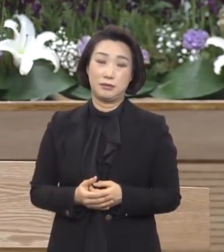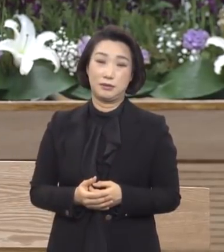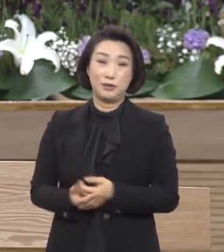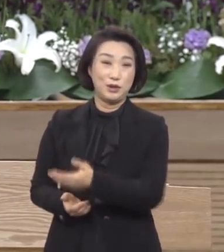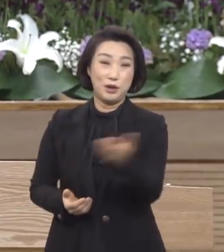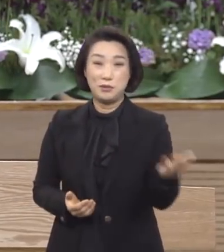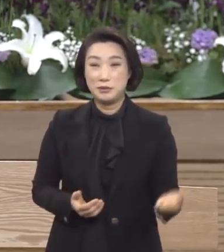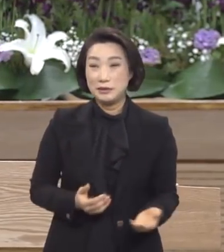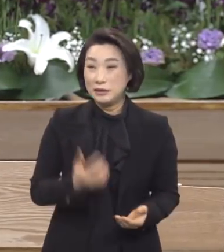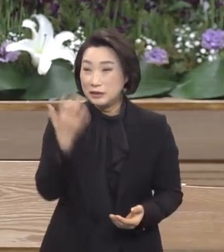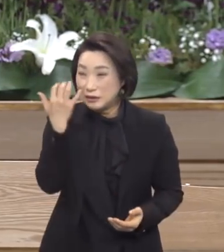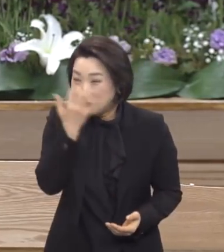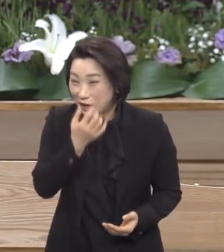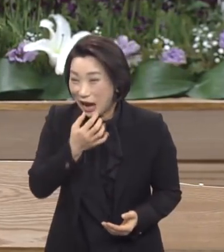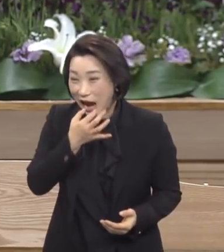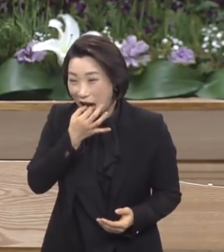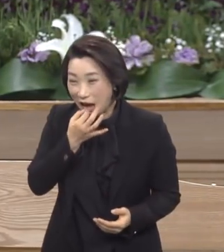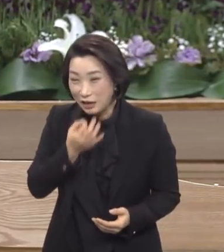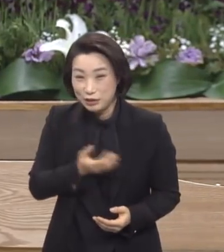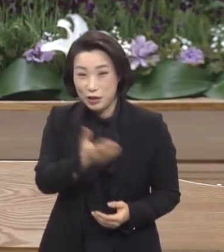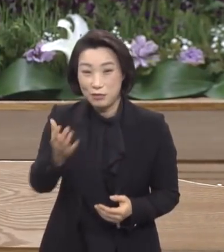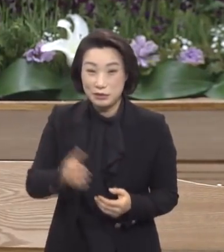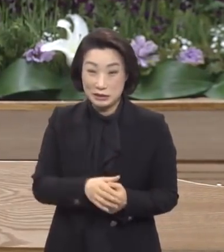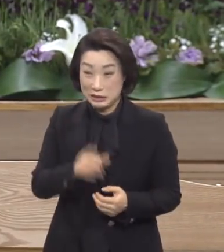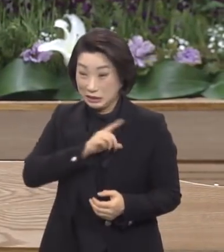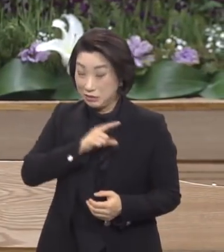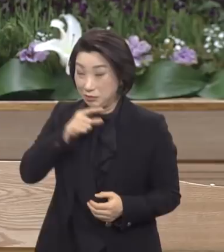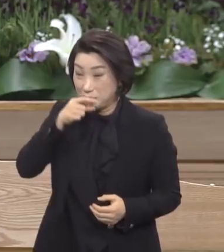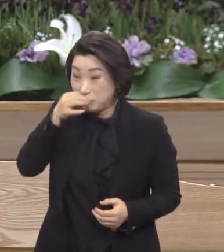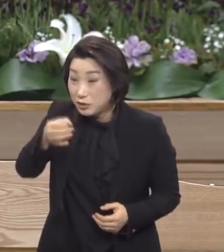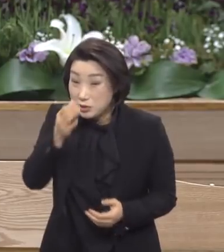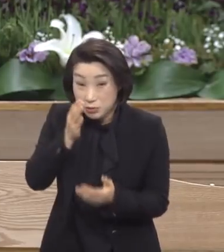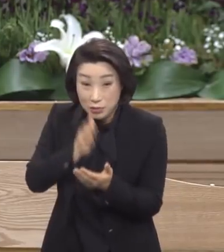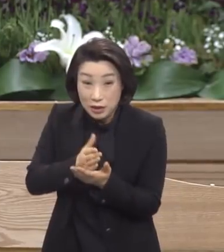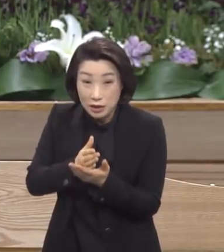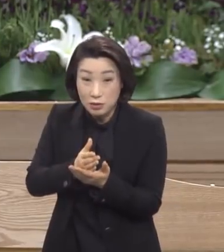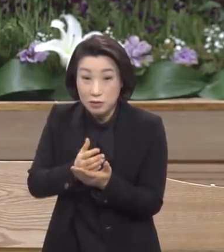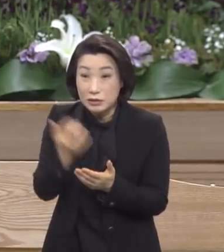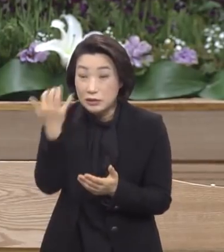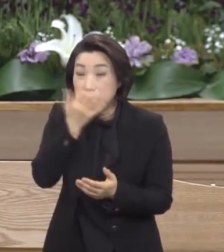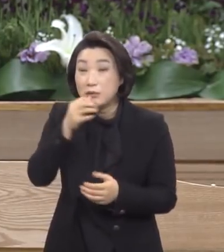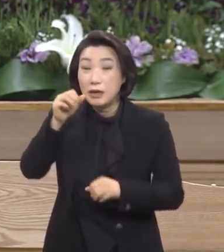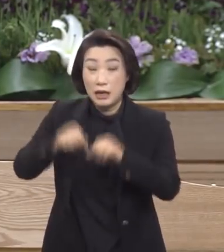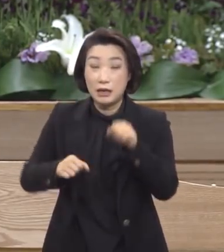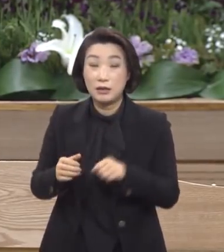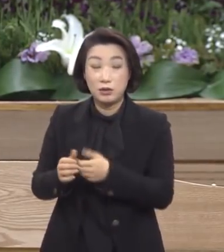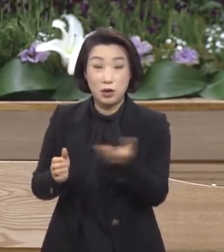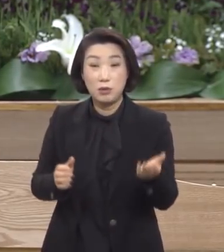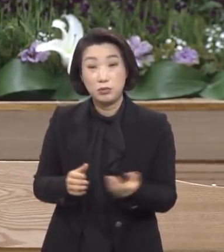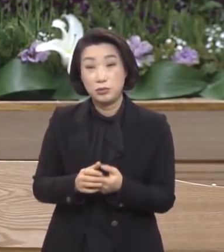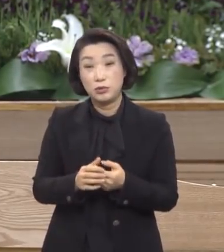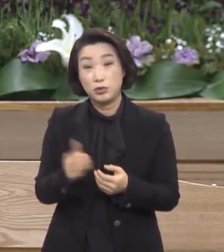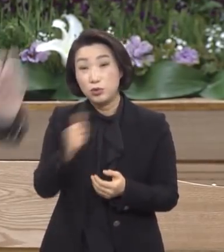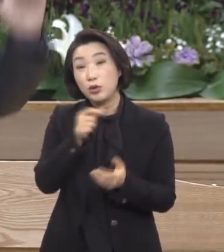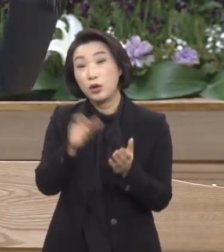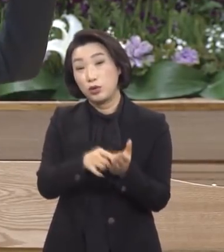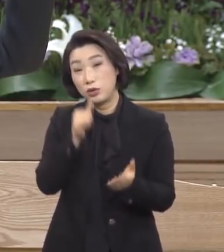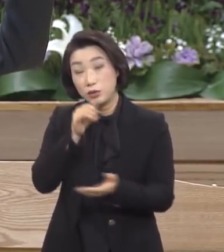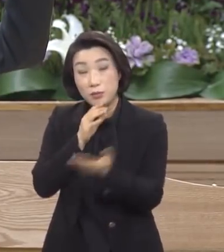여기 음욕, 이름도 부르지 말라고 음행을 말했는데,